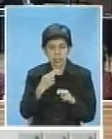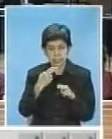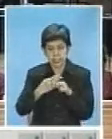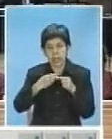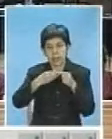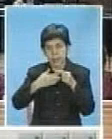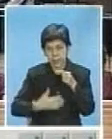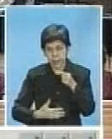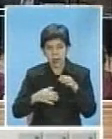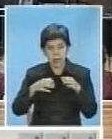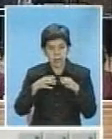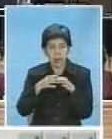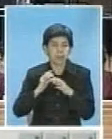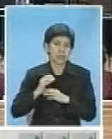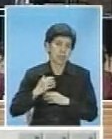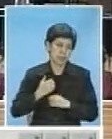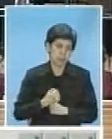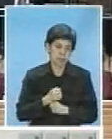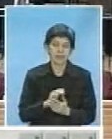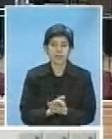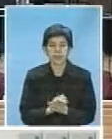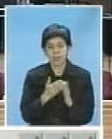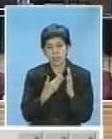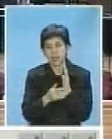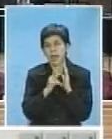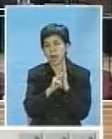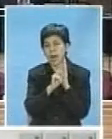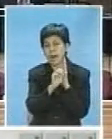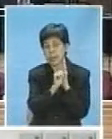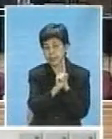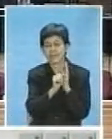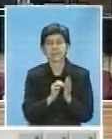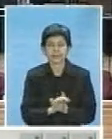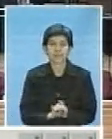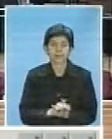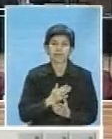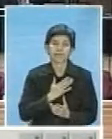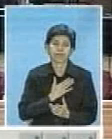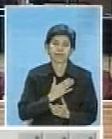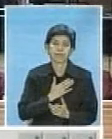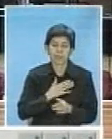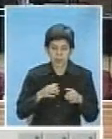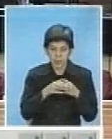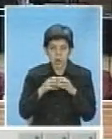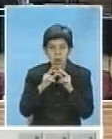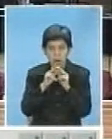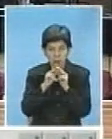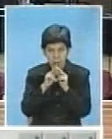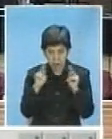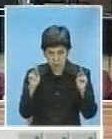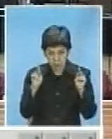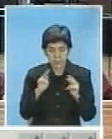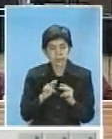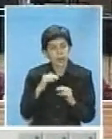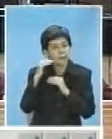ญชีรายชื่อพรรคประชาธิปัตย์จากจังหวัดกาฬสินธุ์ค่ะท่านประธานค่ะดิฉันอยู่คณะกรรมการ